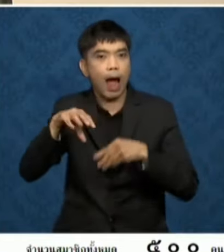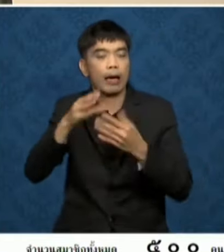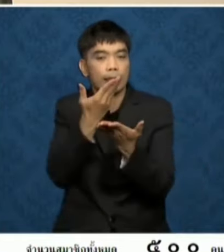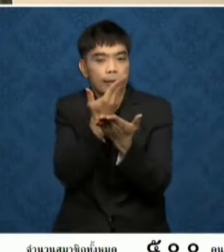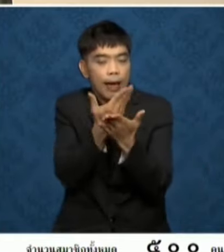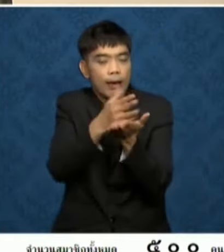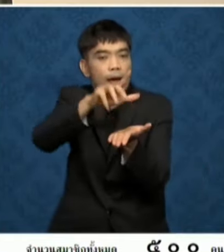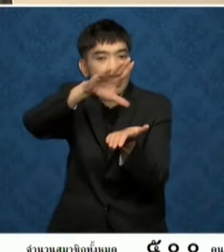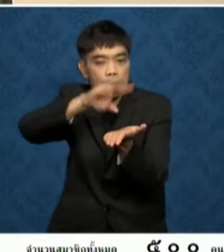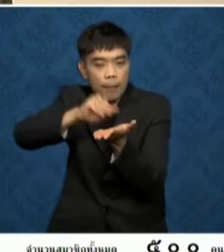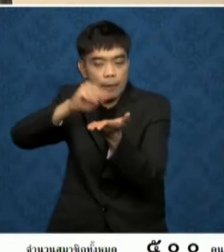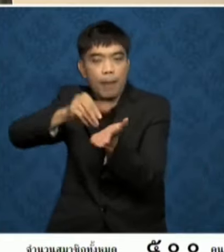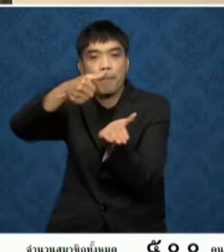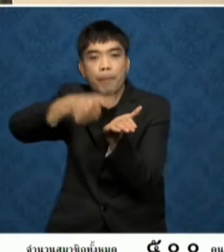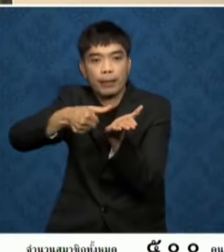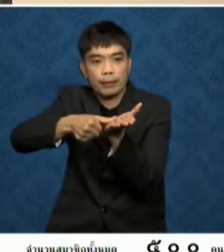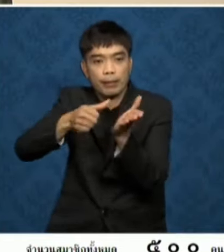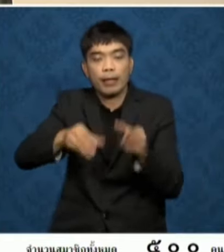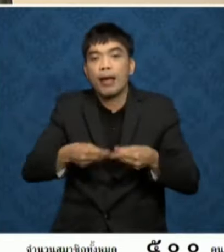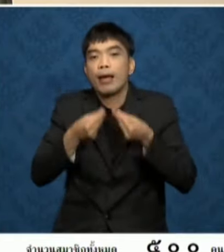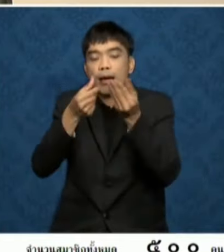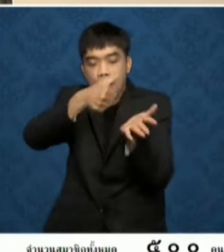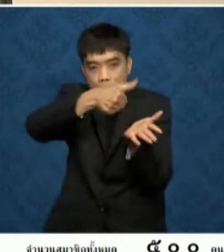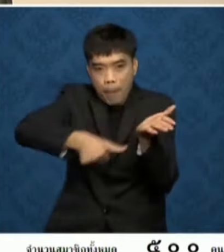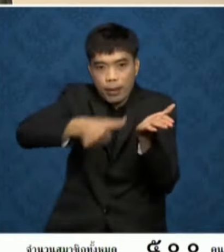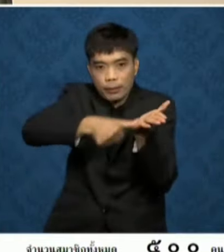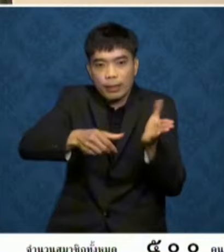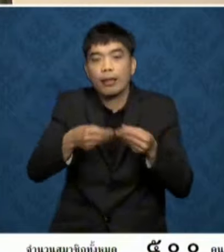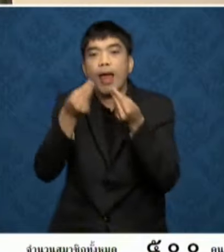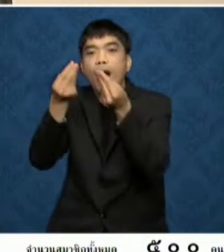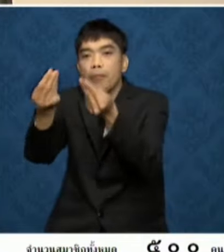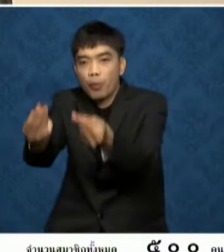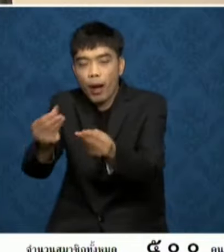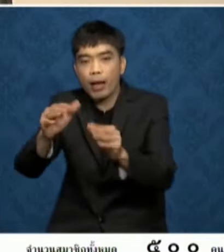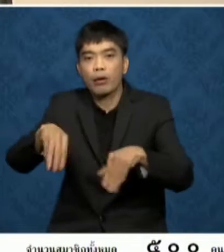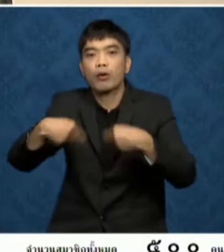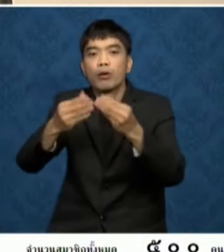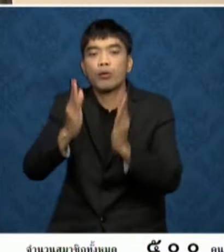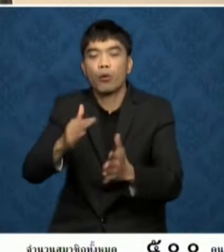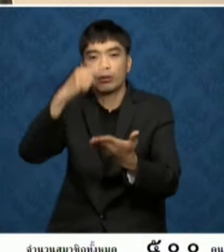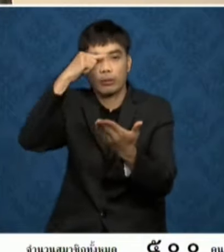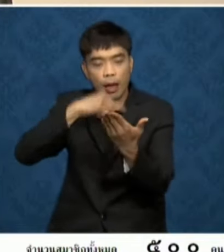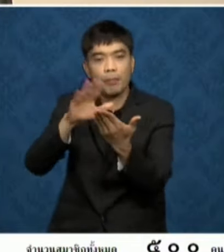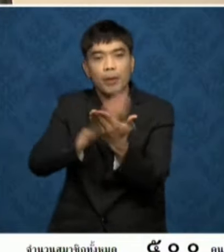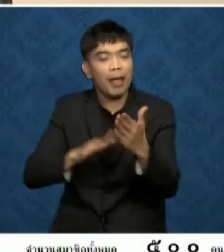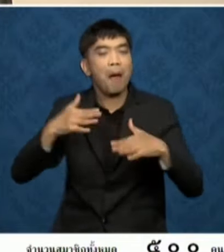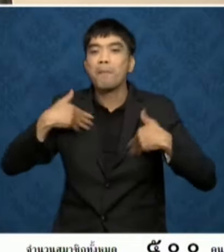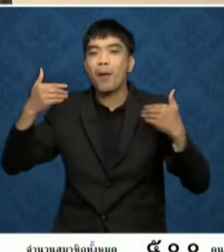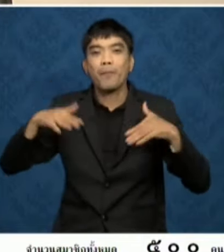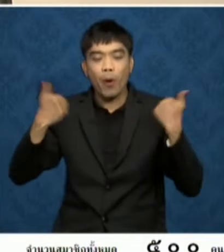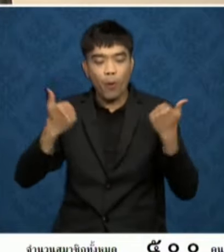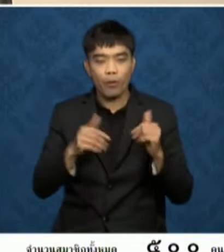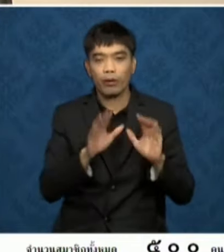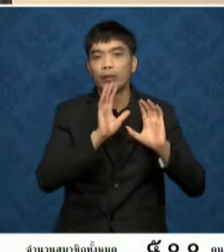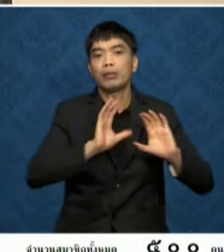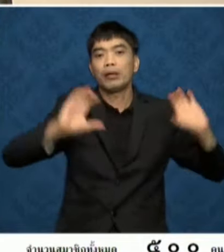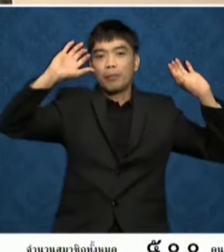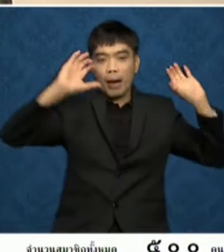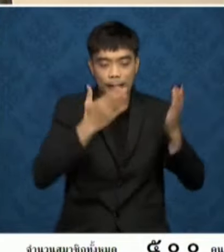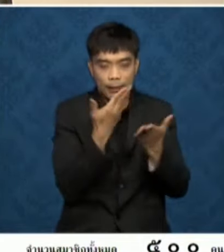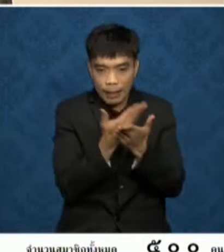ก็ความสุขของพี่น้องประชาชนโดยเฉพาะพี่น้องเกษตรกรชาวไทยนะคะรัฐสามารถจะเก็บรายได้ได้มากขึ้นนะคะก็จะ